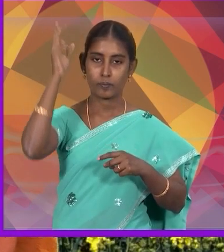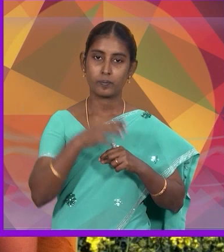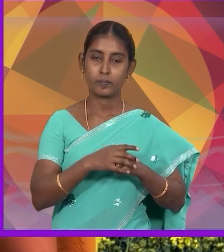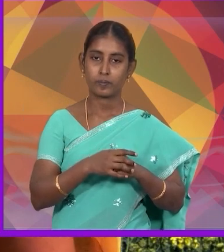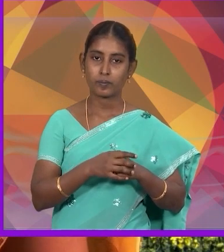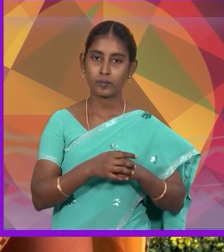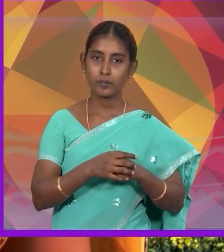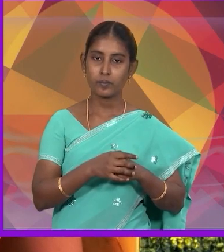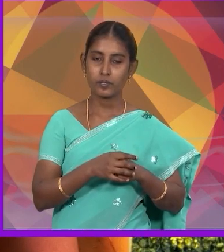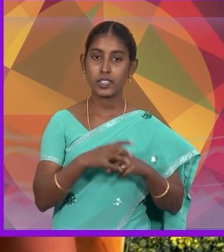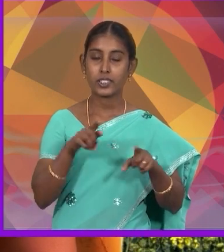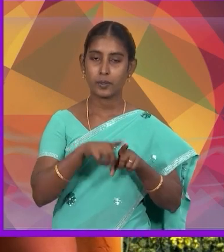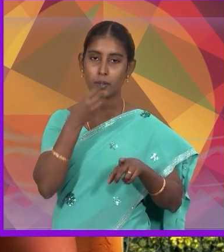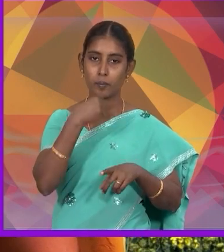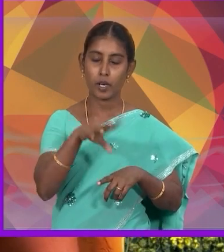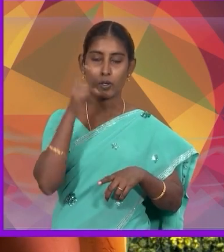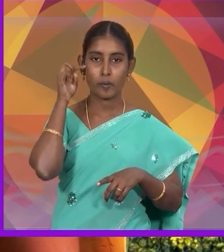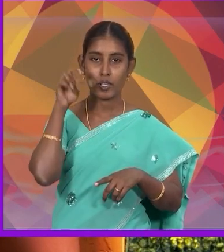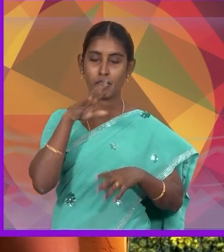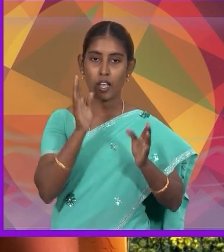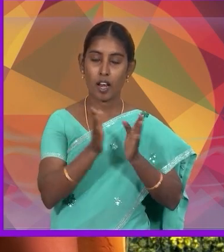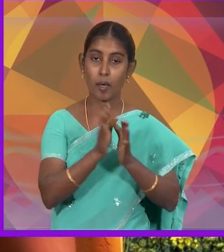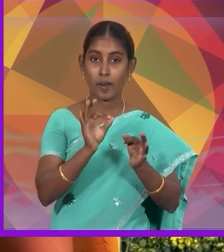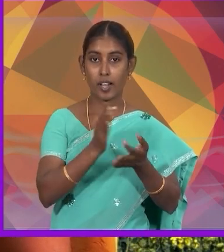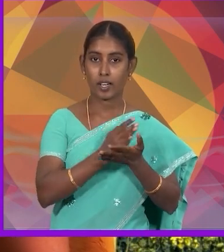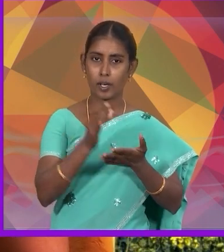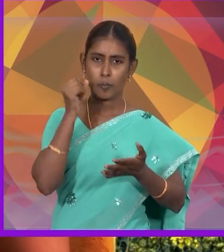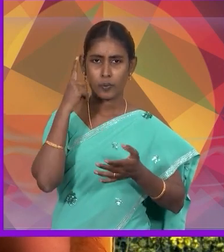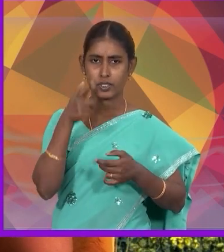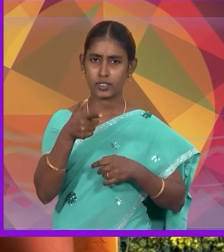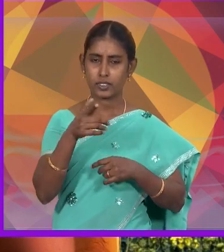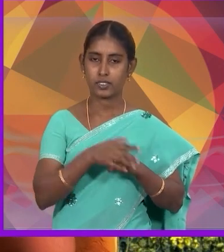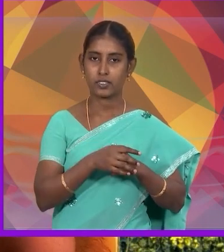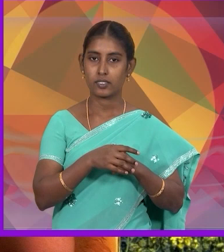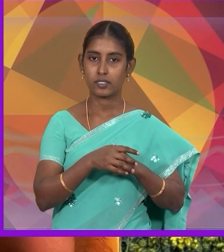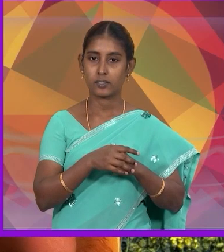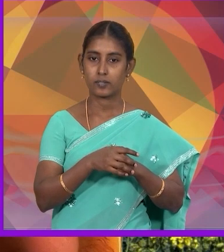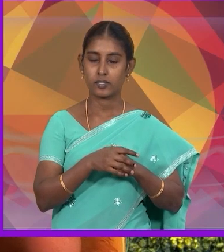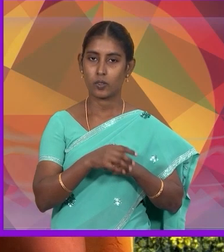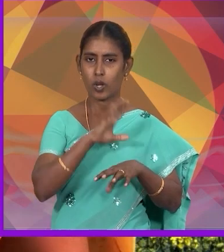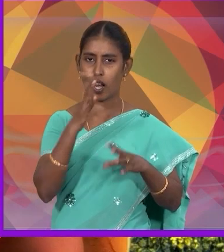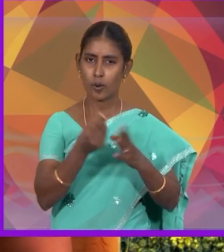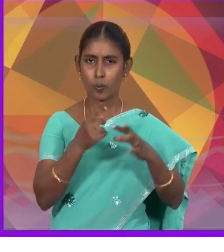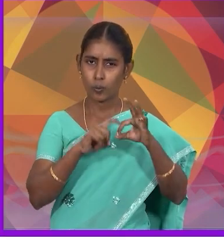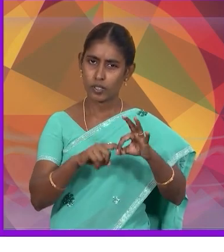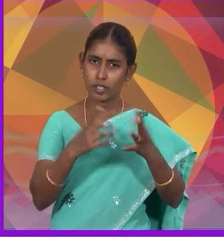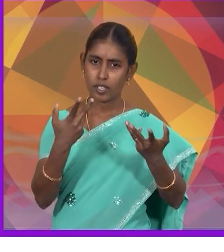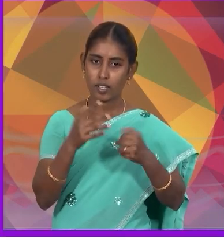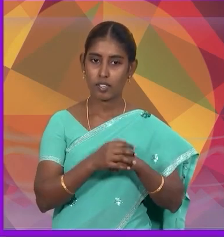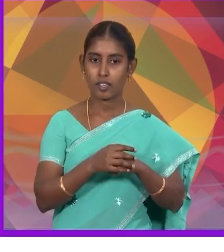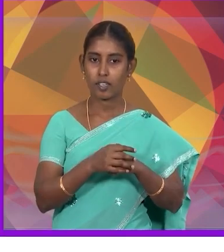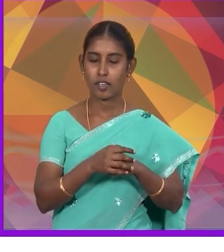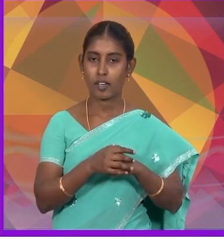இப்ப இந்த பாடல் கருத்துக்கள் எல்லாம் உங்களுக்கு தெளிவா புரிஞ்சிருக்கு இல்லைங்களா? அதனால ஒரு கேள்வி கேட்கலாங்களா,